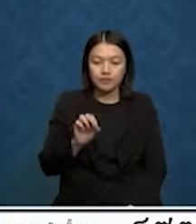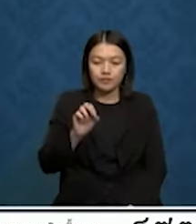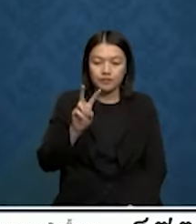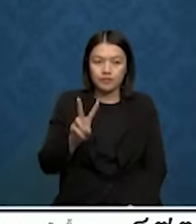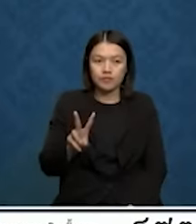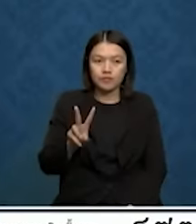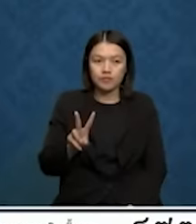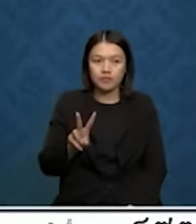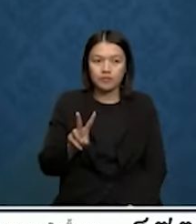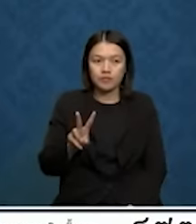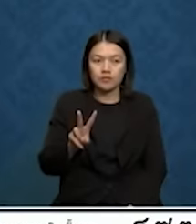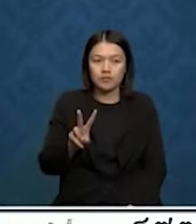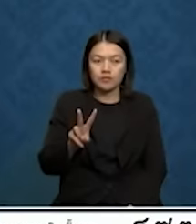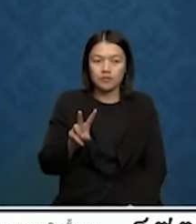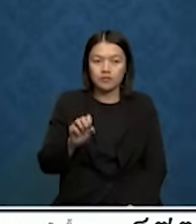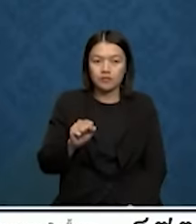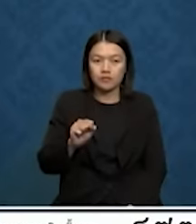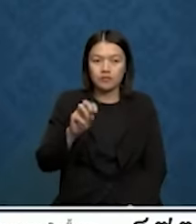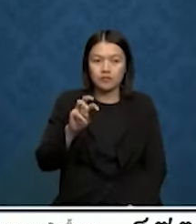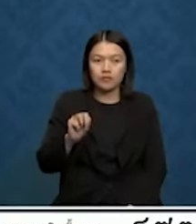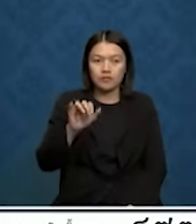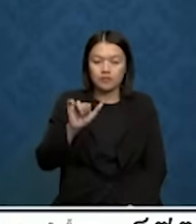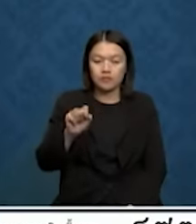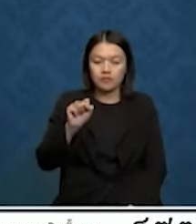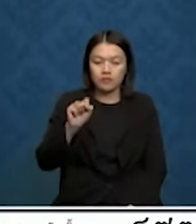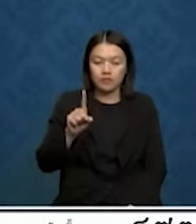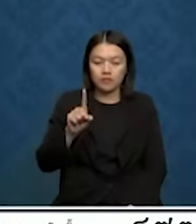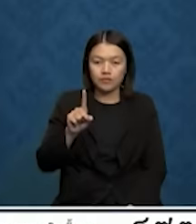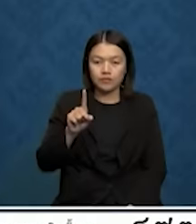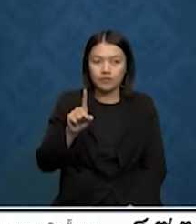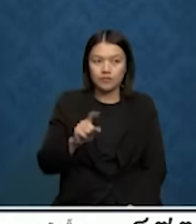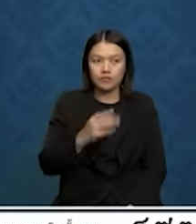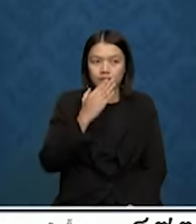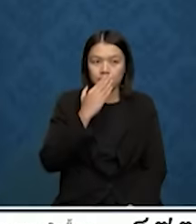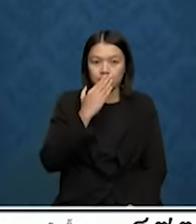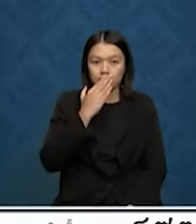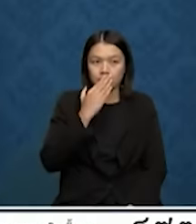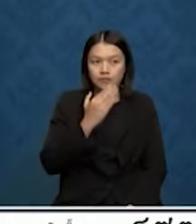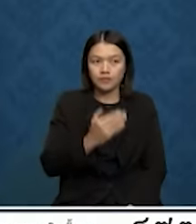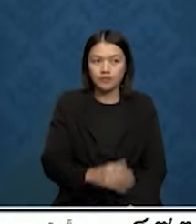392 งดออกเสียงครับ นายสมยศพลายด้วง